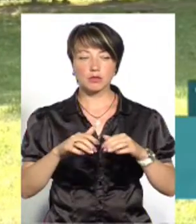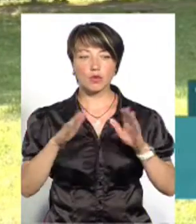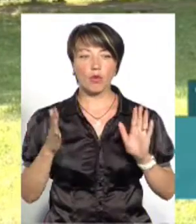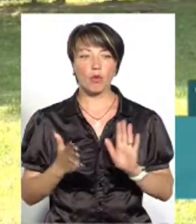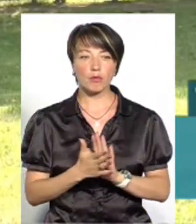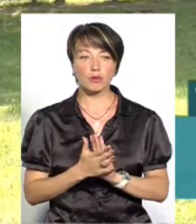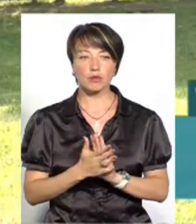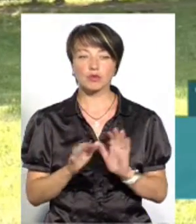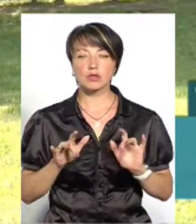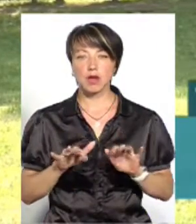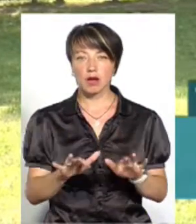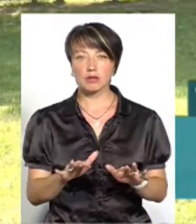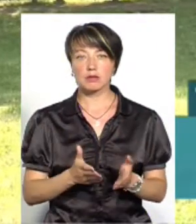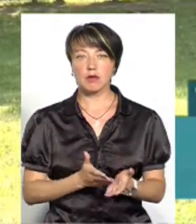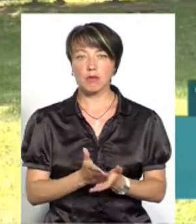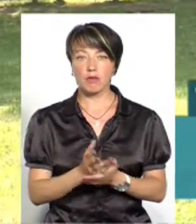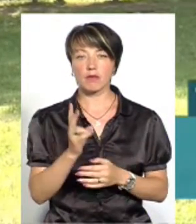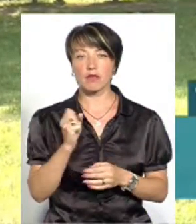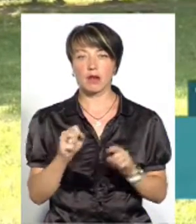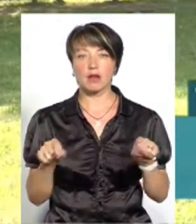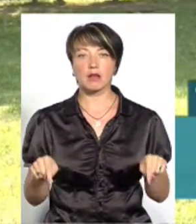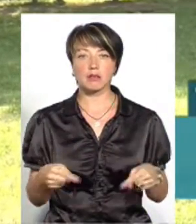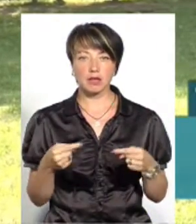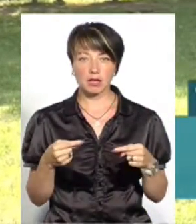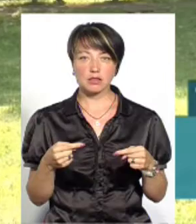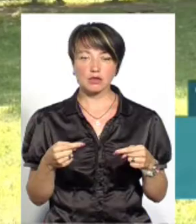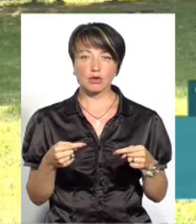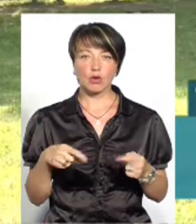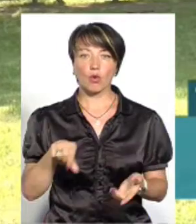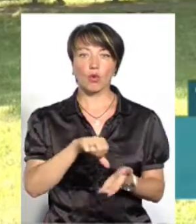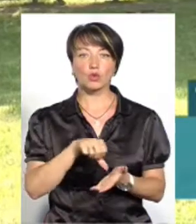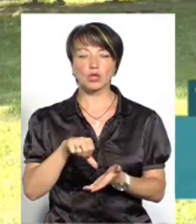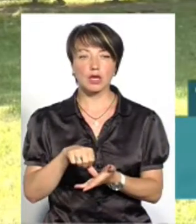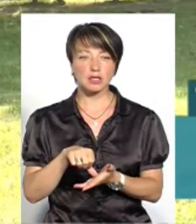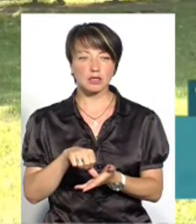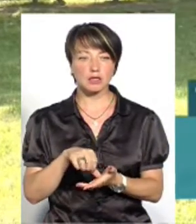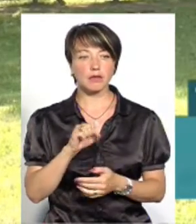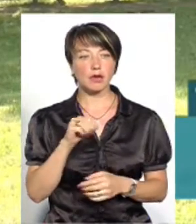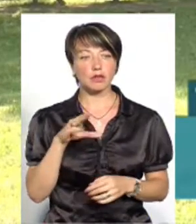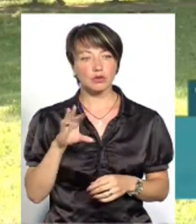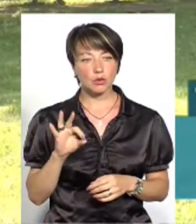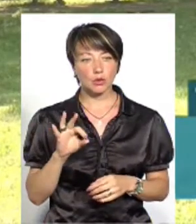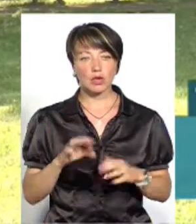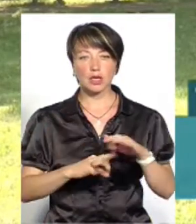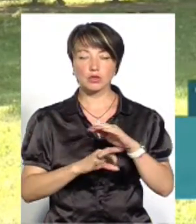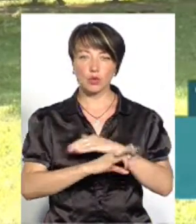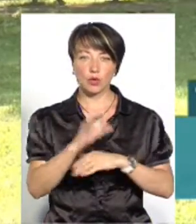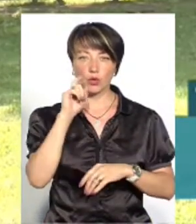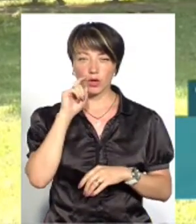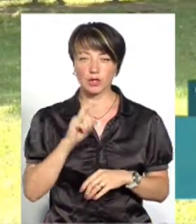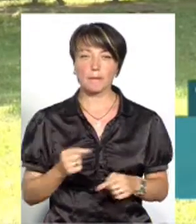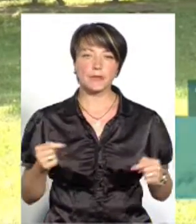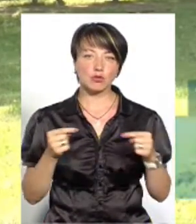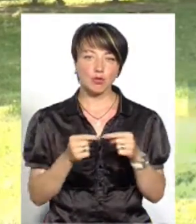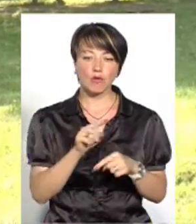комплексу заходів, які спрямовані на реабілітацію учасників АТО на сході України.